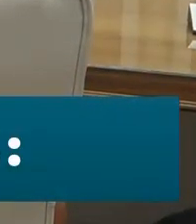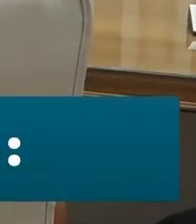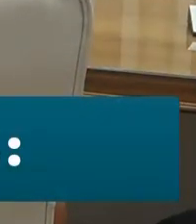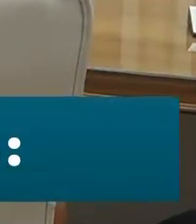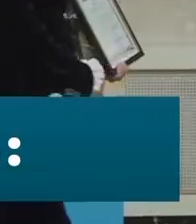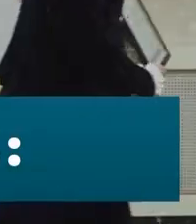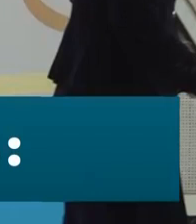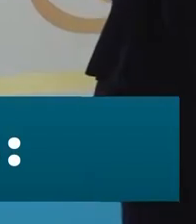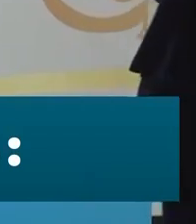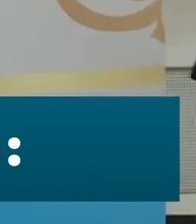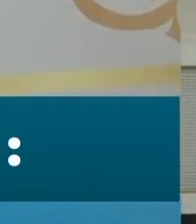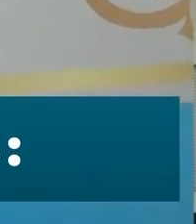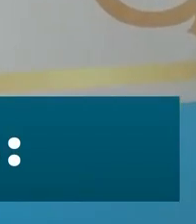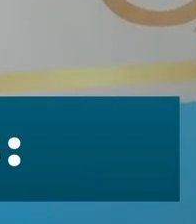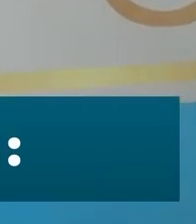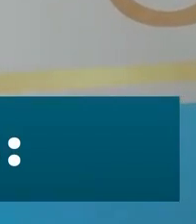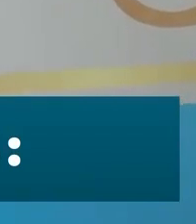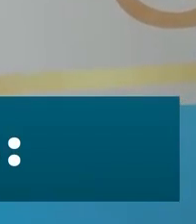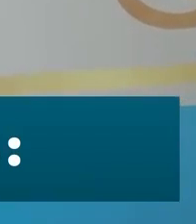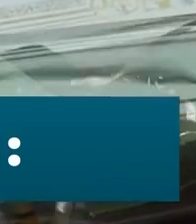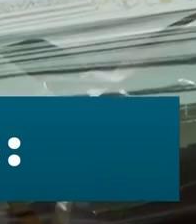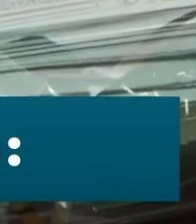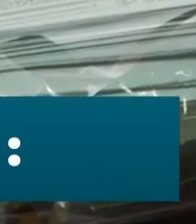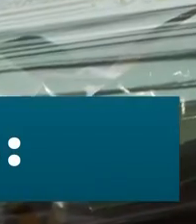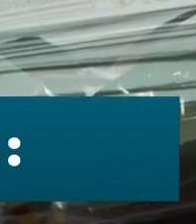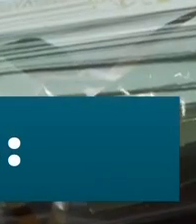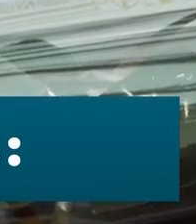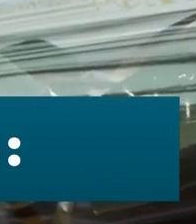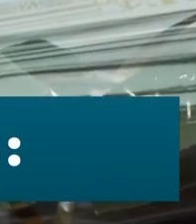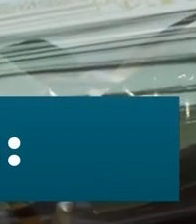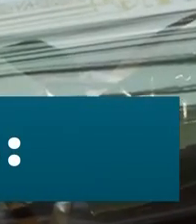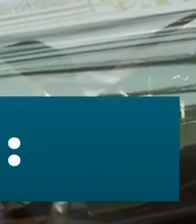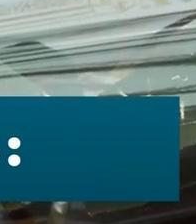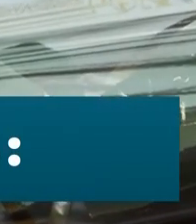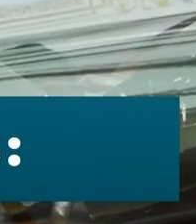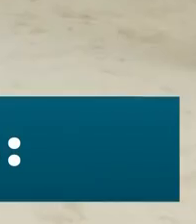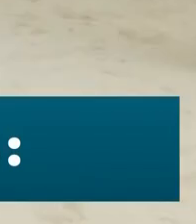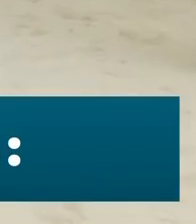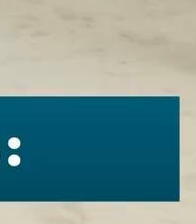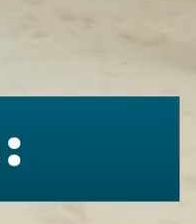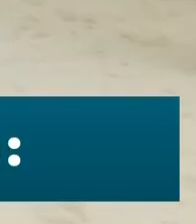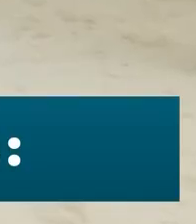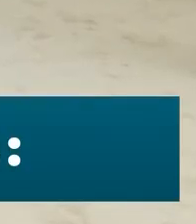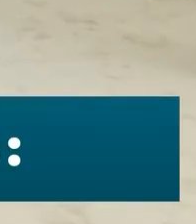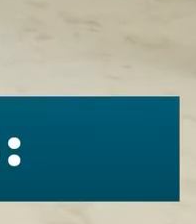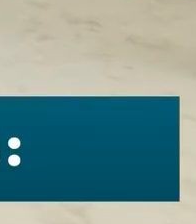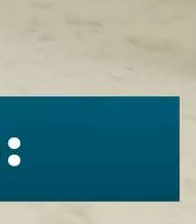Қарты бар ел, қазыналы ел. Бүгін Талдықорған қаласында елмен жер дамуына тілекші белсенді қарттар